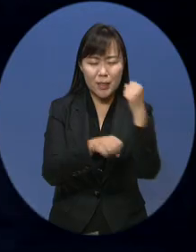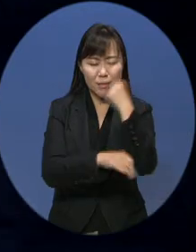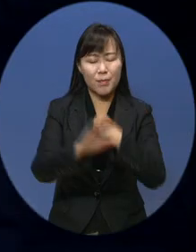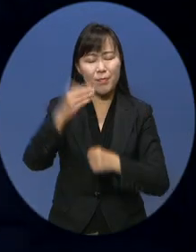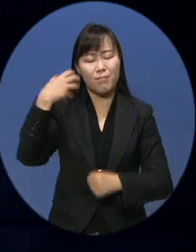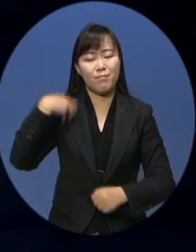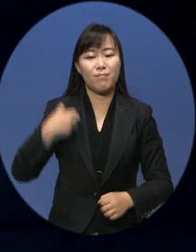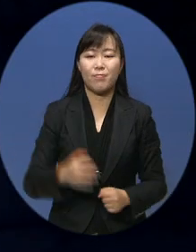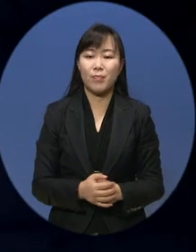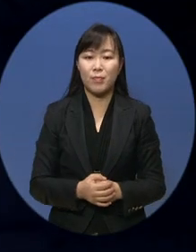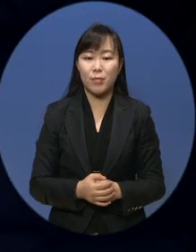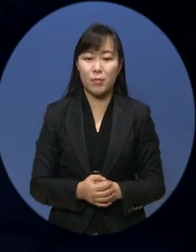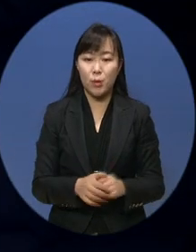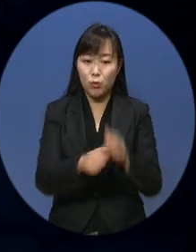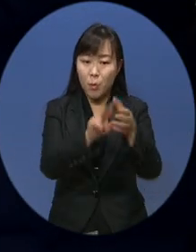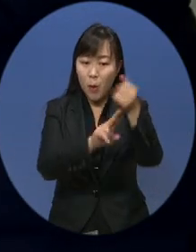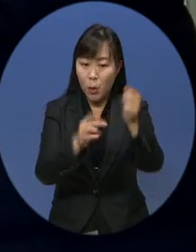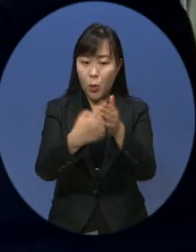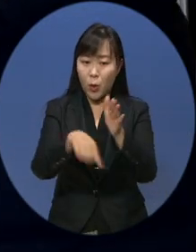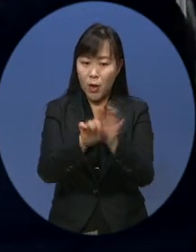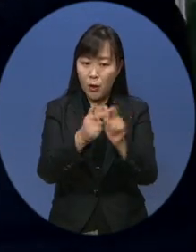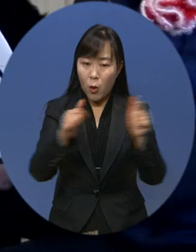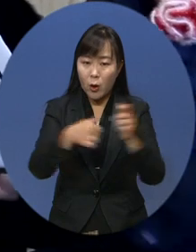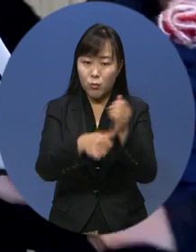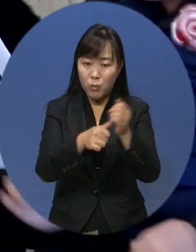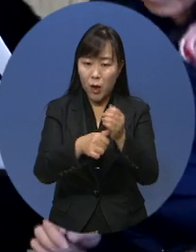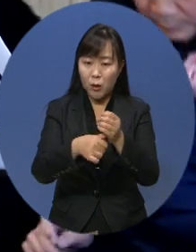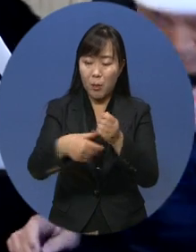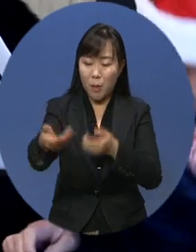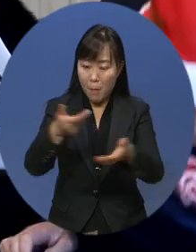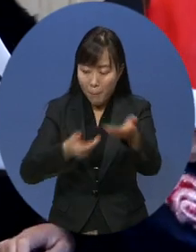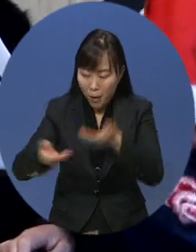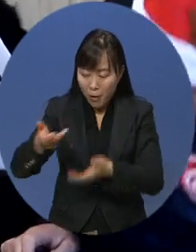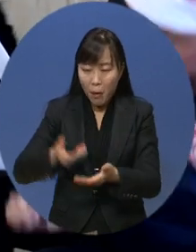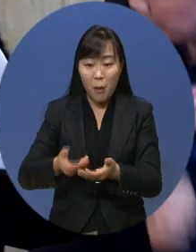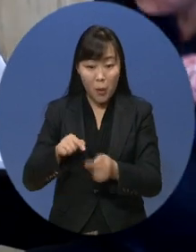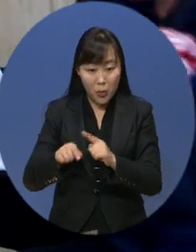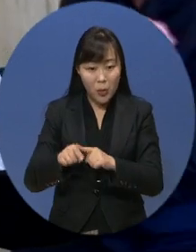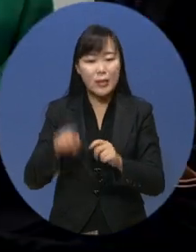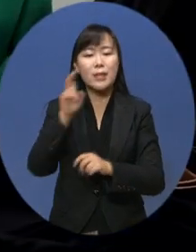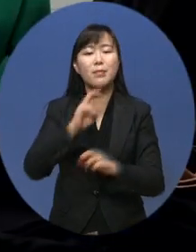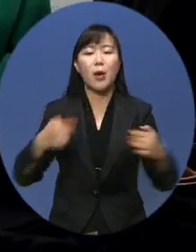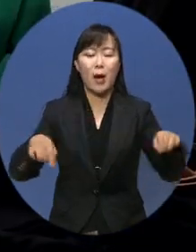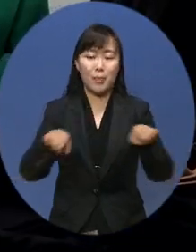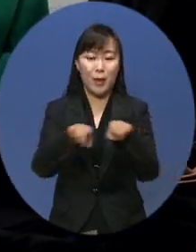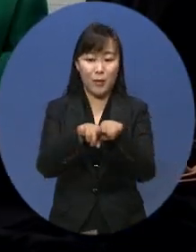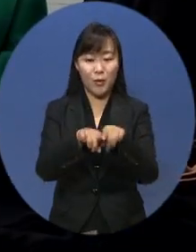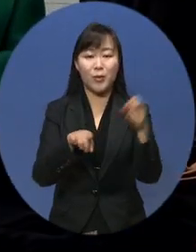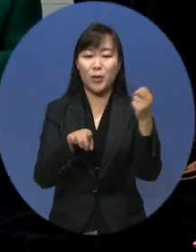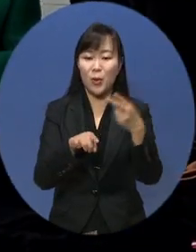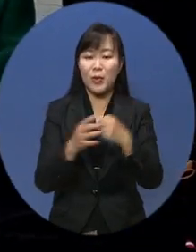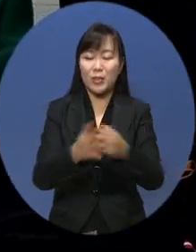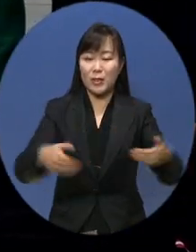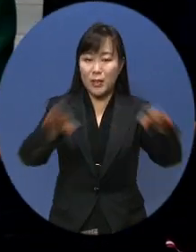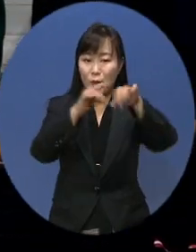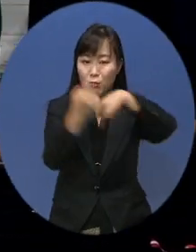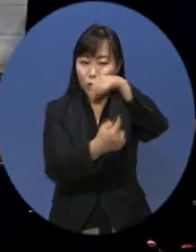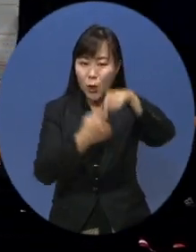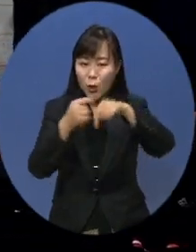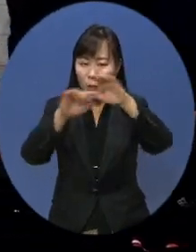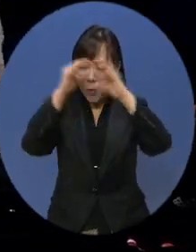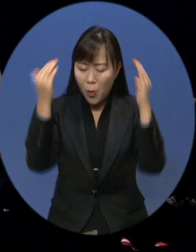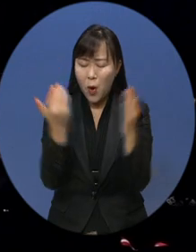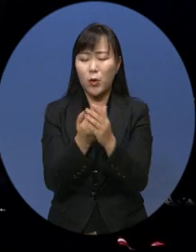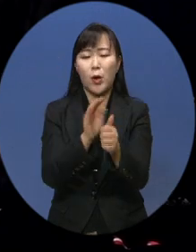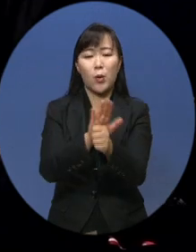역할 바자회를 위해 다양한 제품들이 기부 되고 음악으로 함께 하기도 하며 시설 운영의 물심양면으로